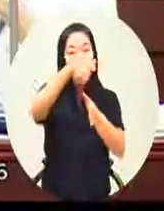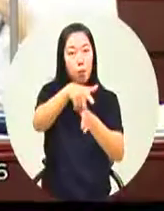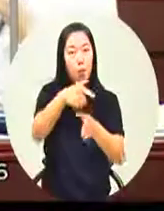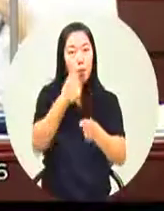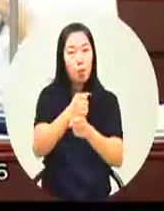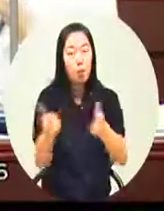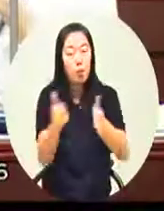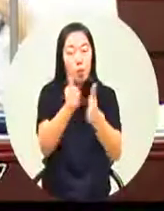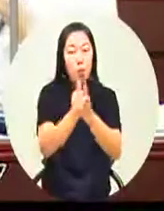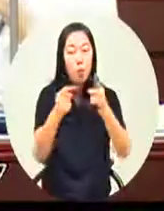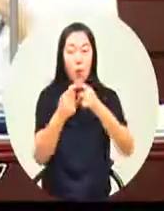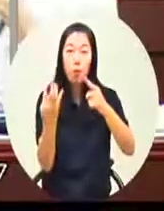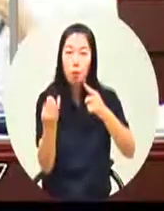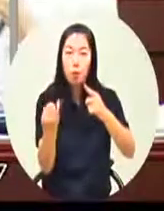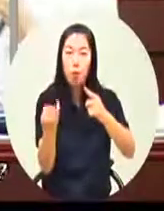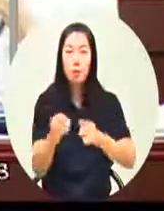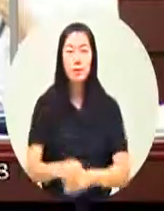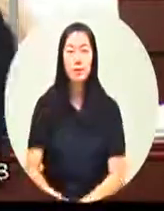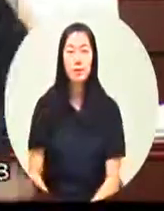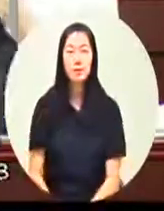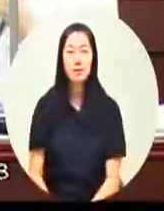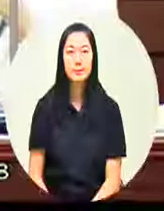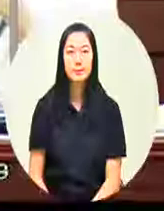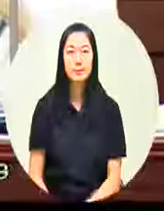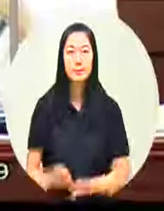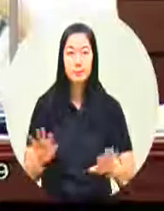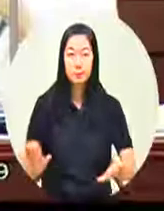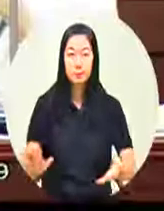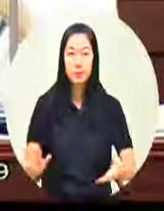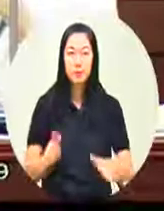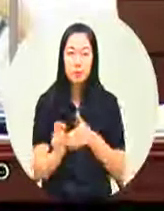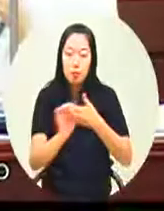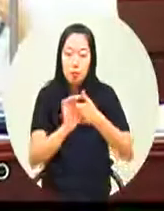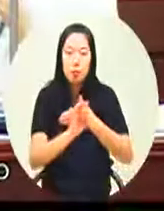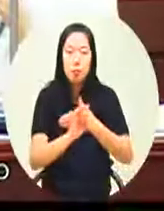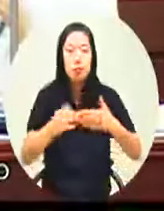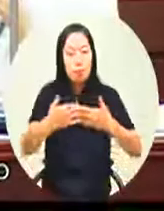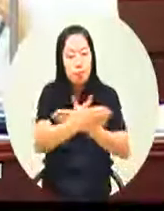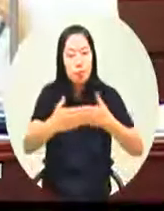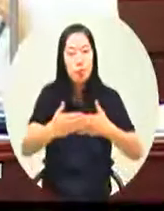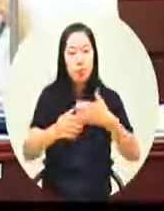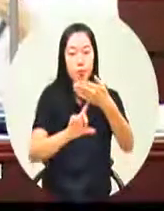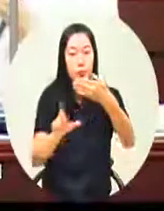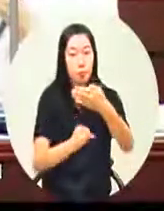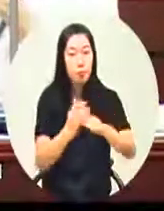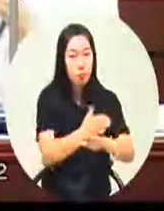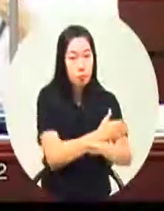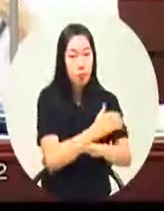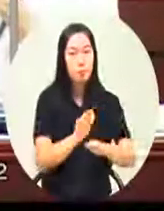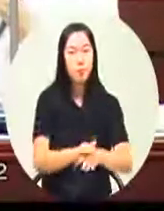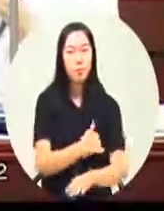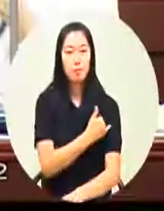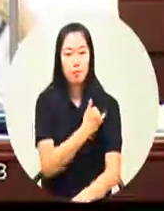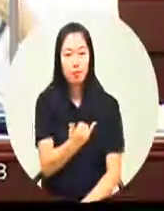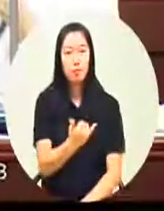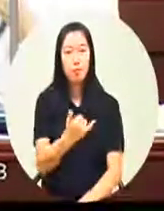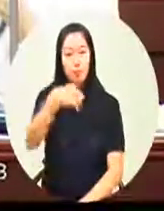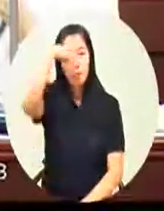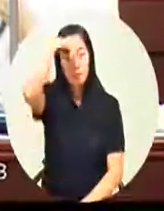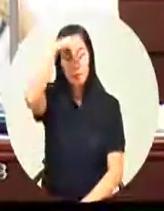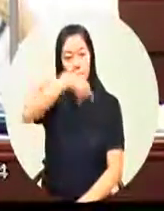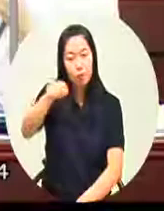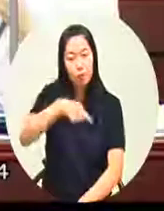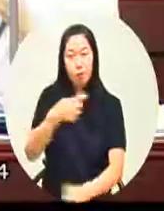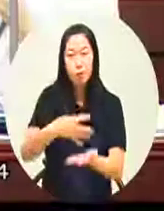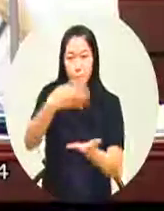多吗？ 我们所知道的目前它是在试营运，从九月开始，所以只有礼拜六下午四个班次，都是